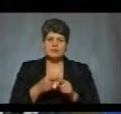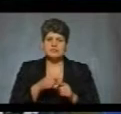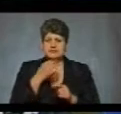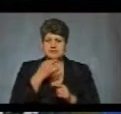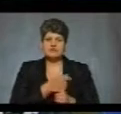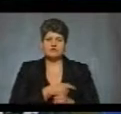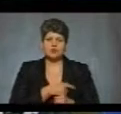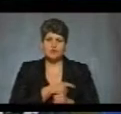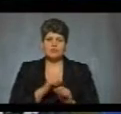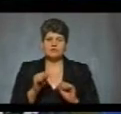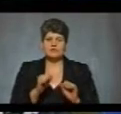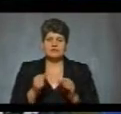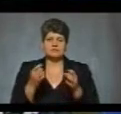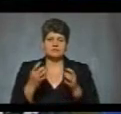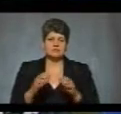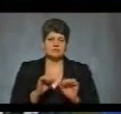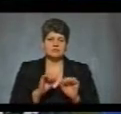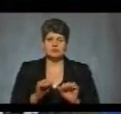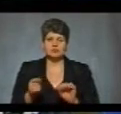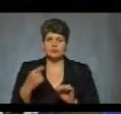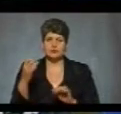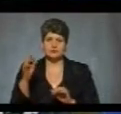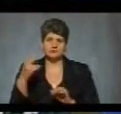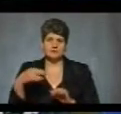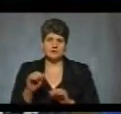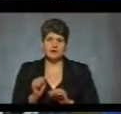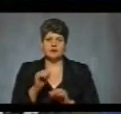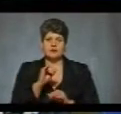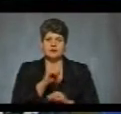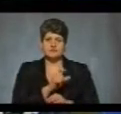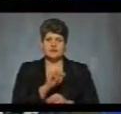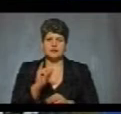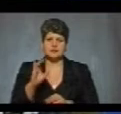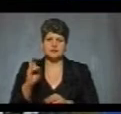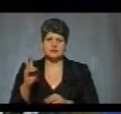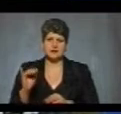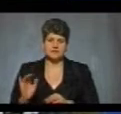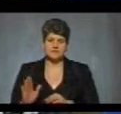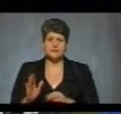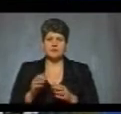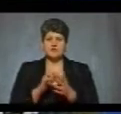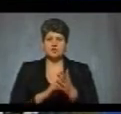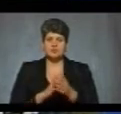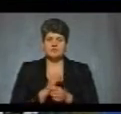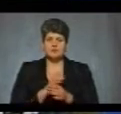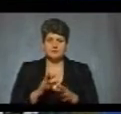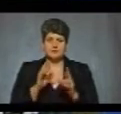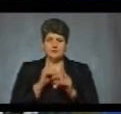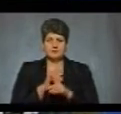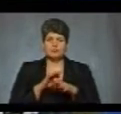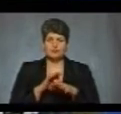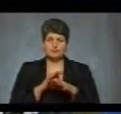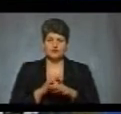черговий управління цивільного захисту Тернопільської облдержадміністрації Євген Іськів. Причина вибуху – необережне поводження з ручною